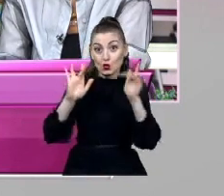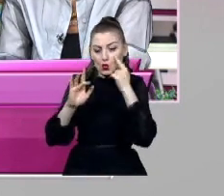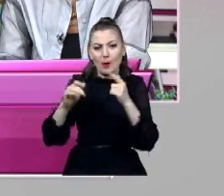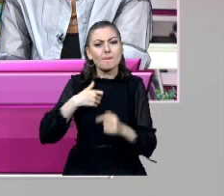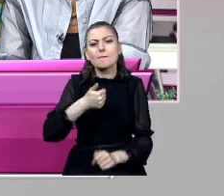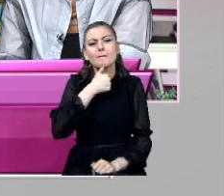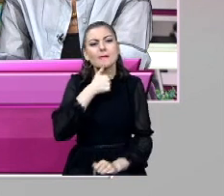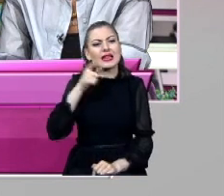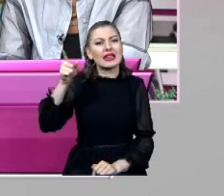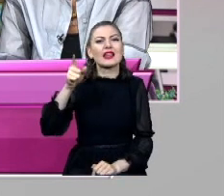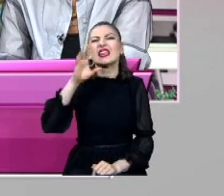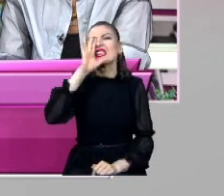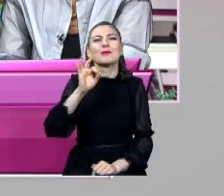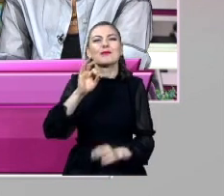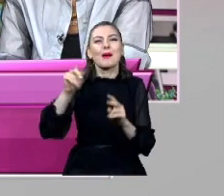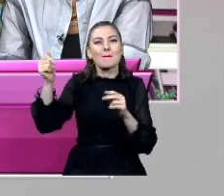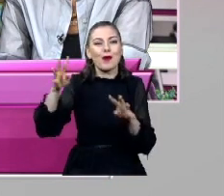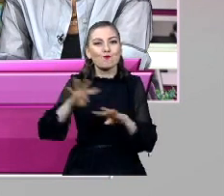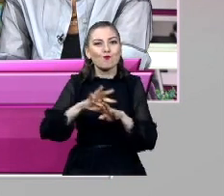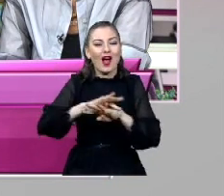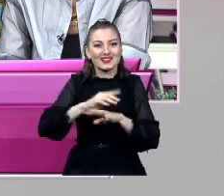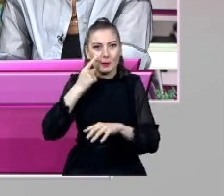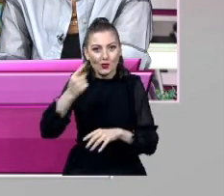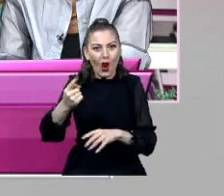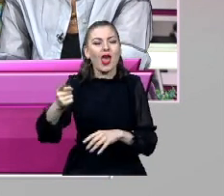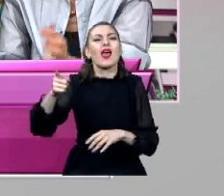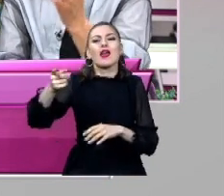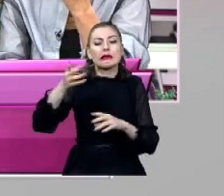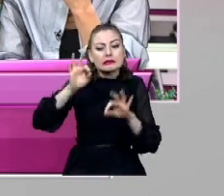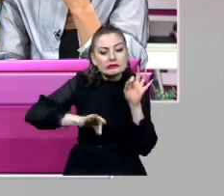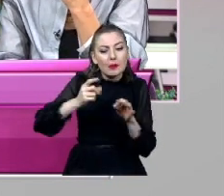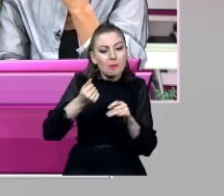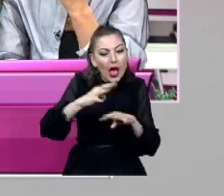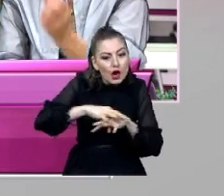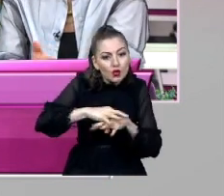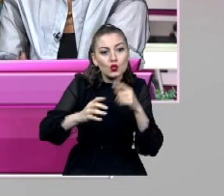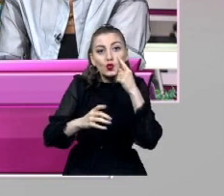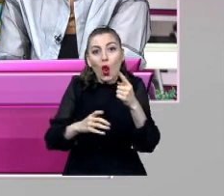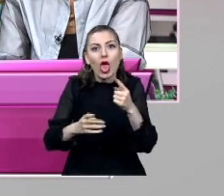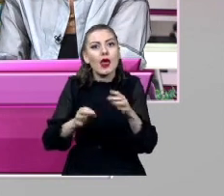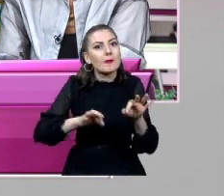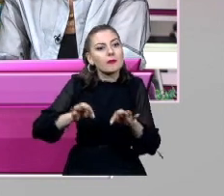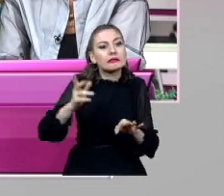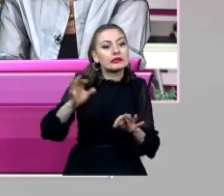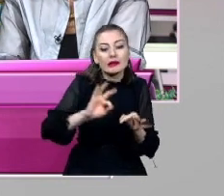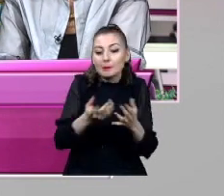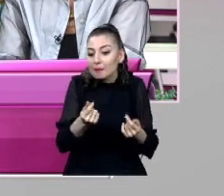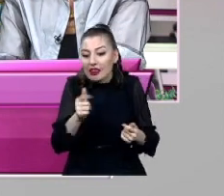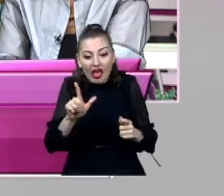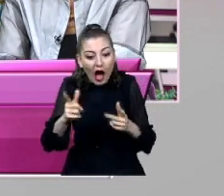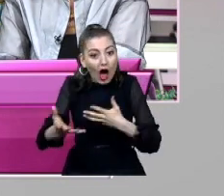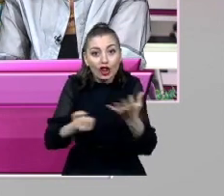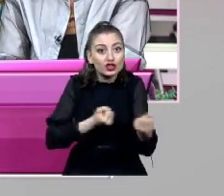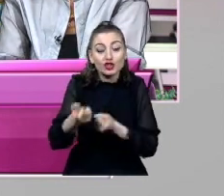babam mali müşavir hep böyle bu hani muhasebe işte ekonomi işlerinden hep o şeydir bizim ailede de hep böyle. Yani alışveriş listesi